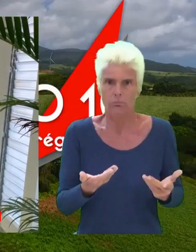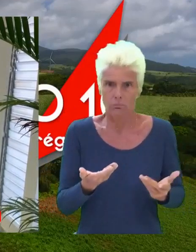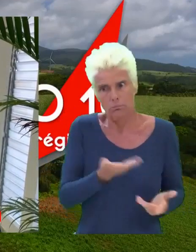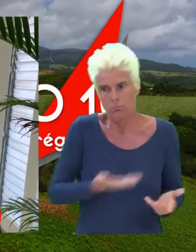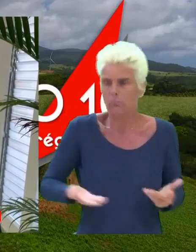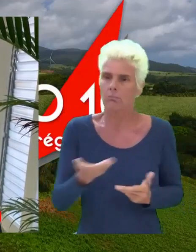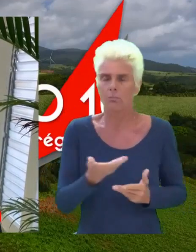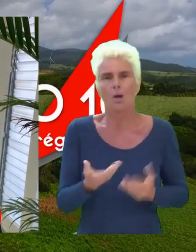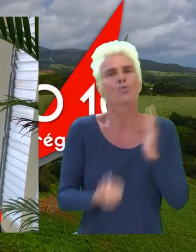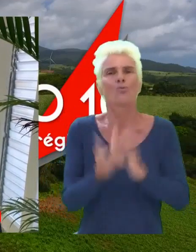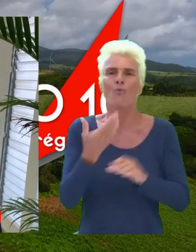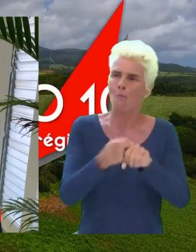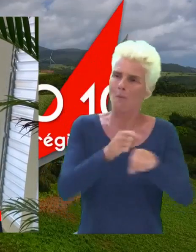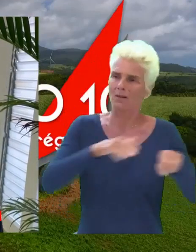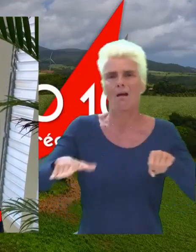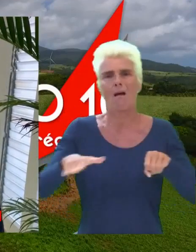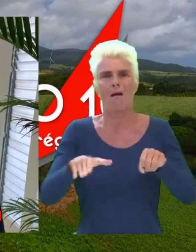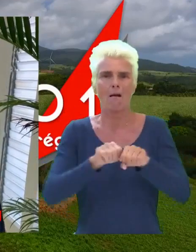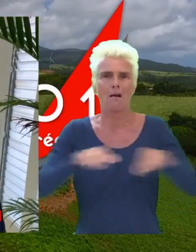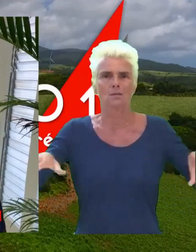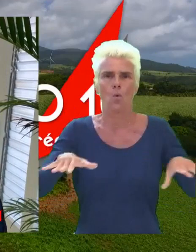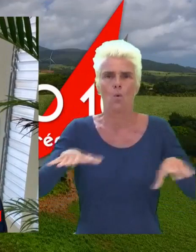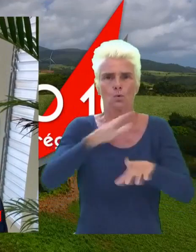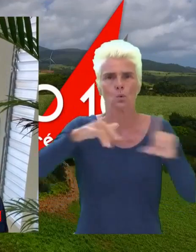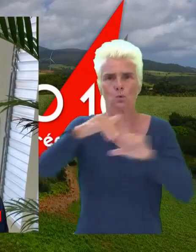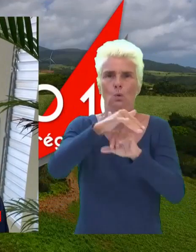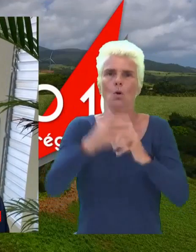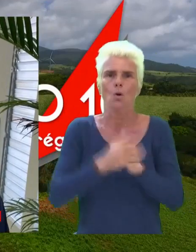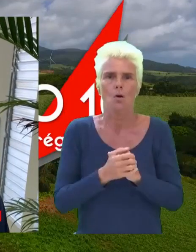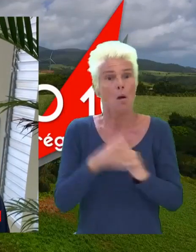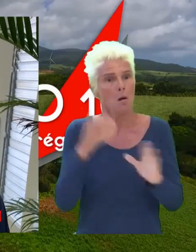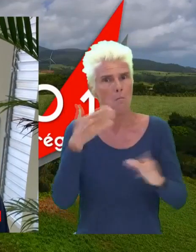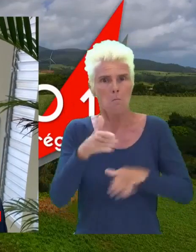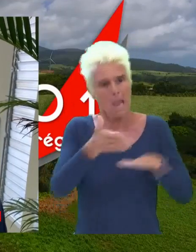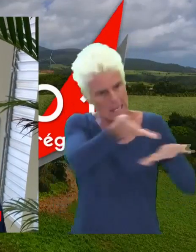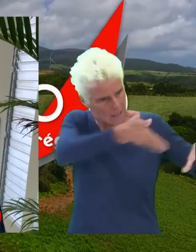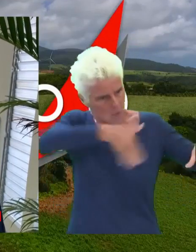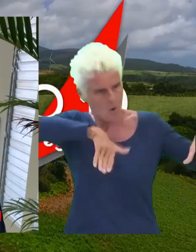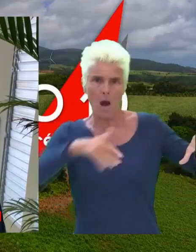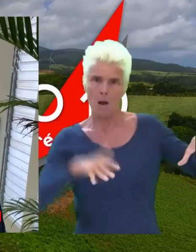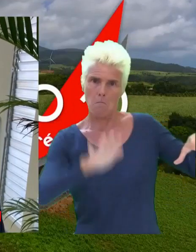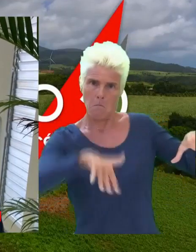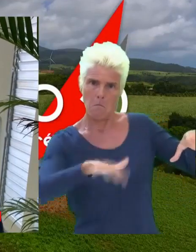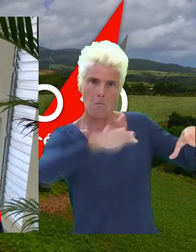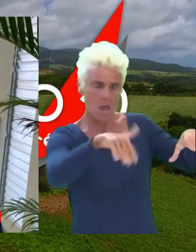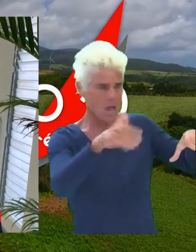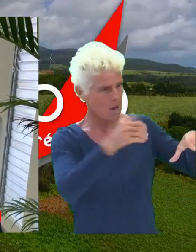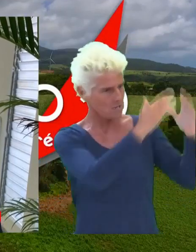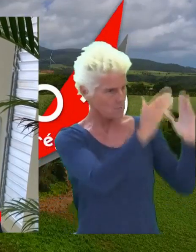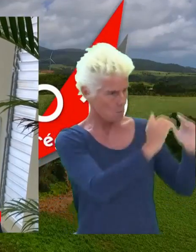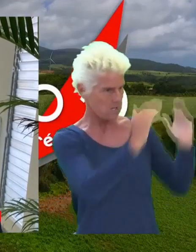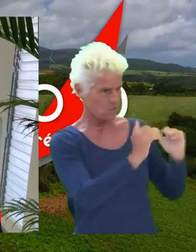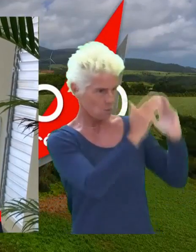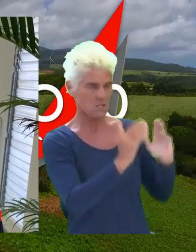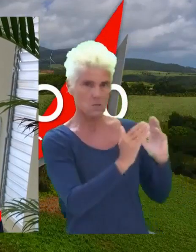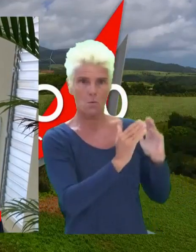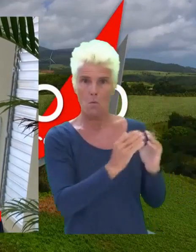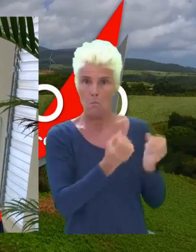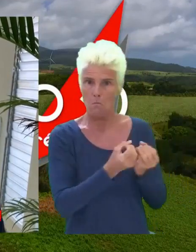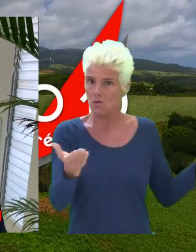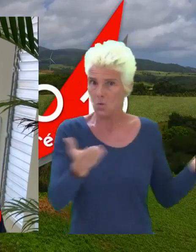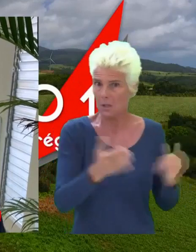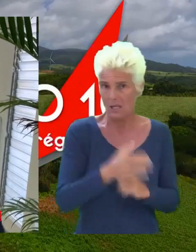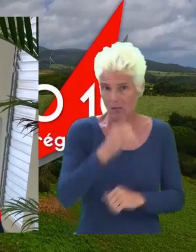nouveaux médias maintenant mais il faut savoir quand même que la population qui est sur le le littoral c'est en majorité une population